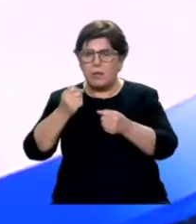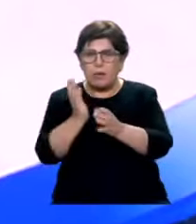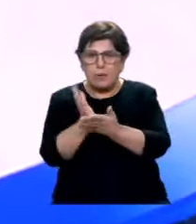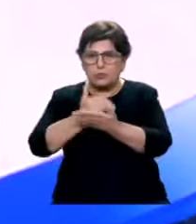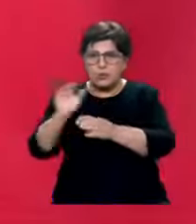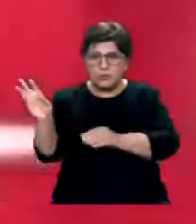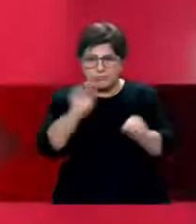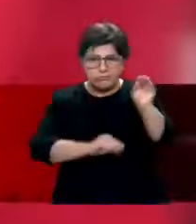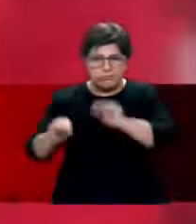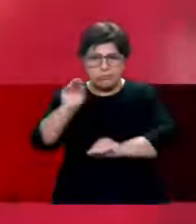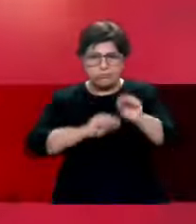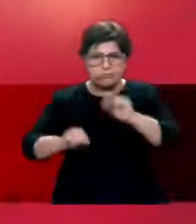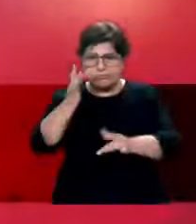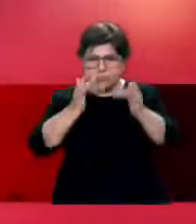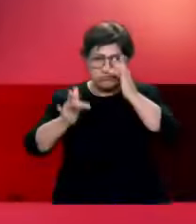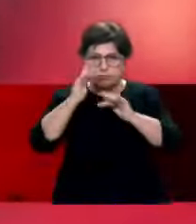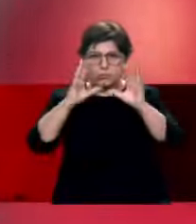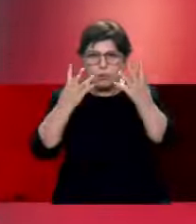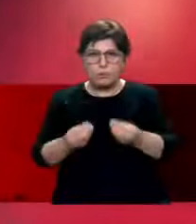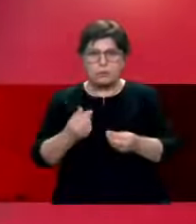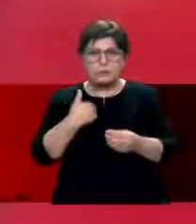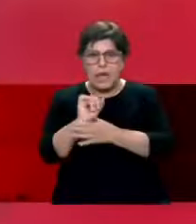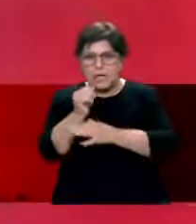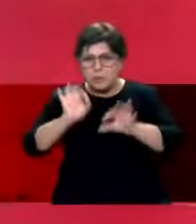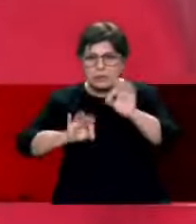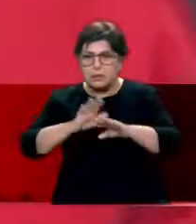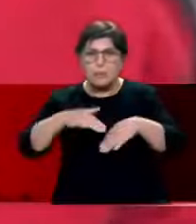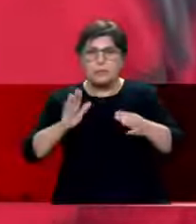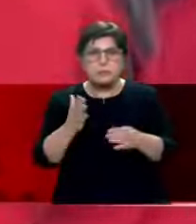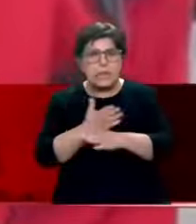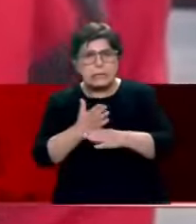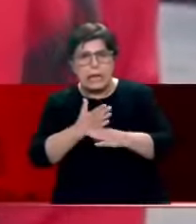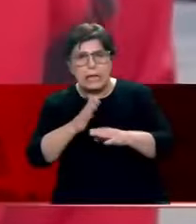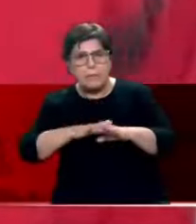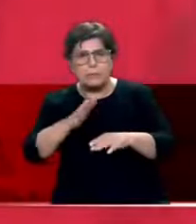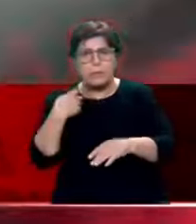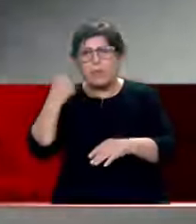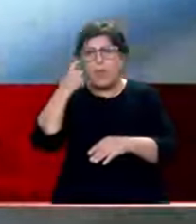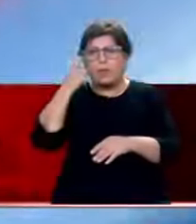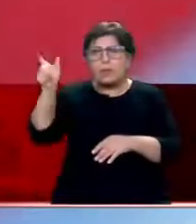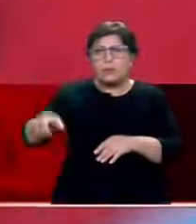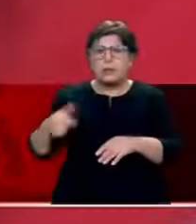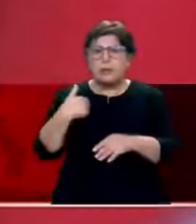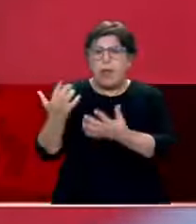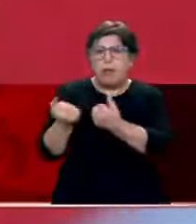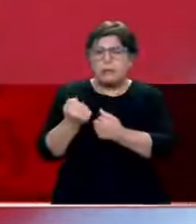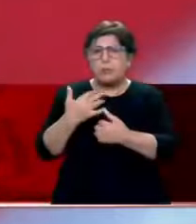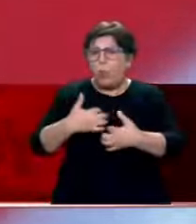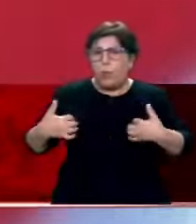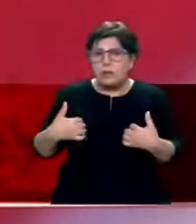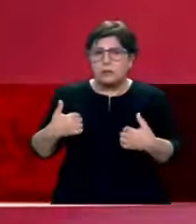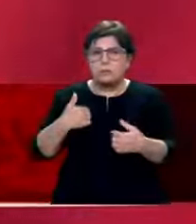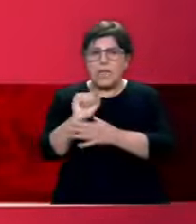eklenmişti ekspertiz yaptırmadın niye yaptırmadın abi tanıdıktan aldın diye tanıdık diye Güvendi